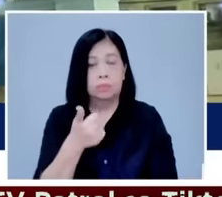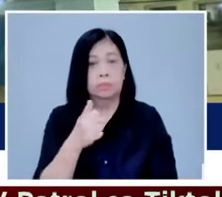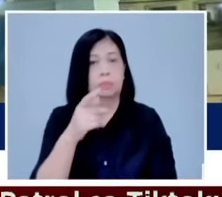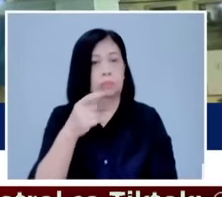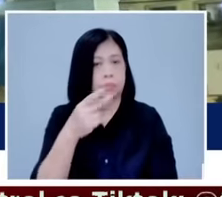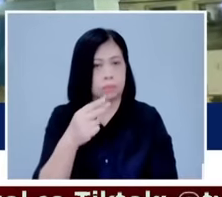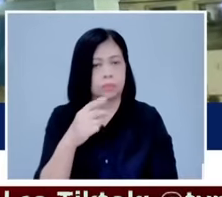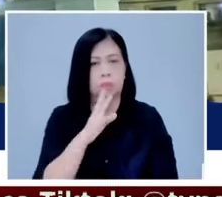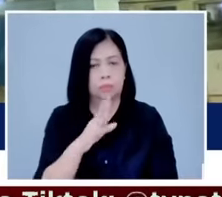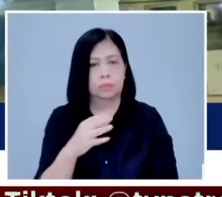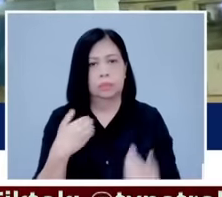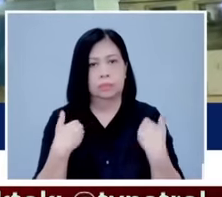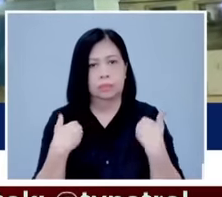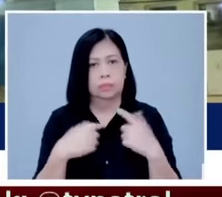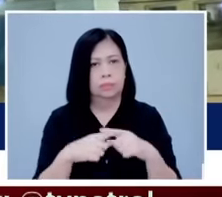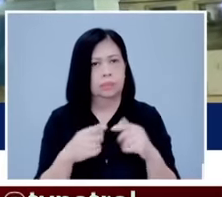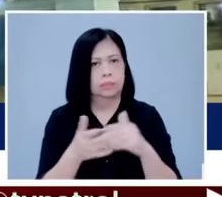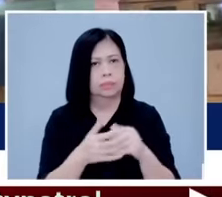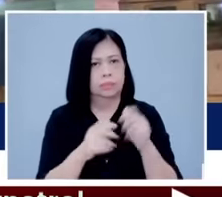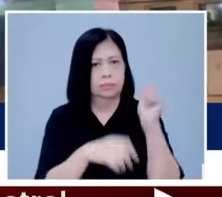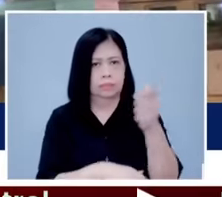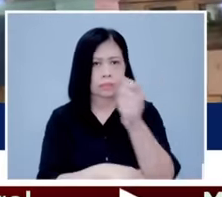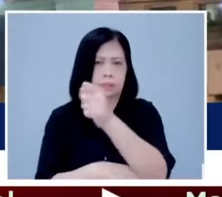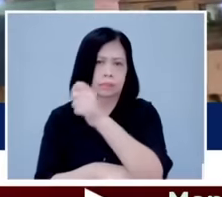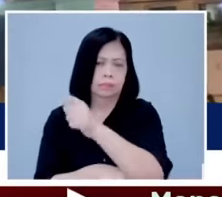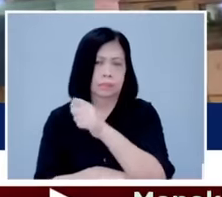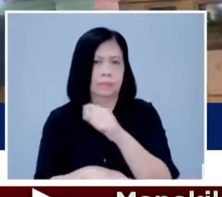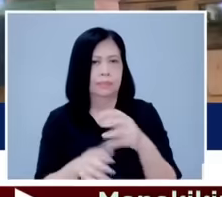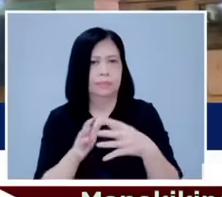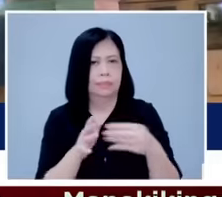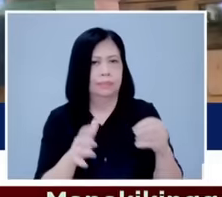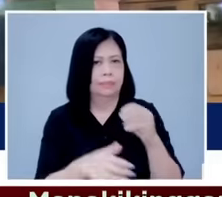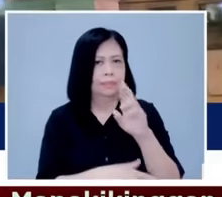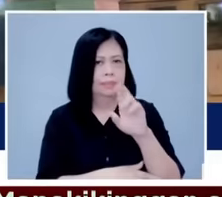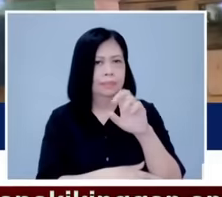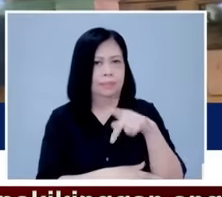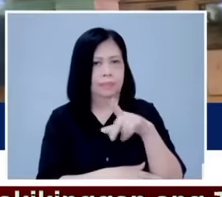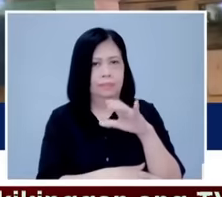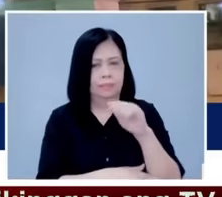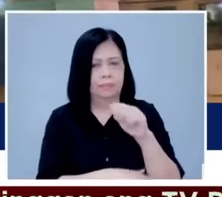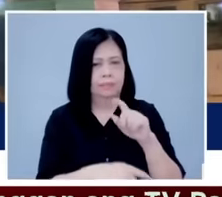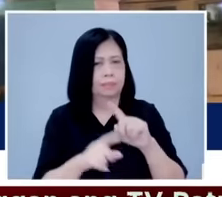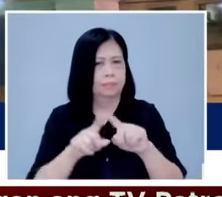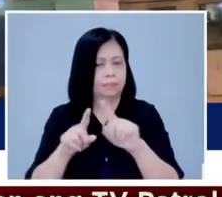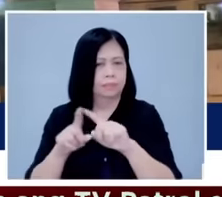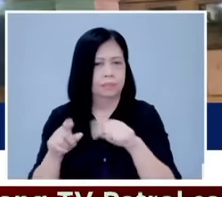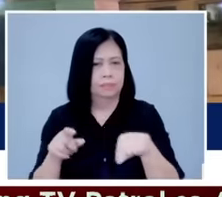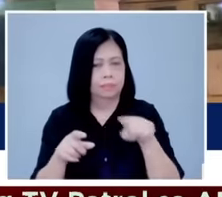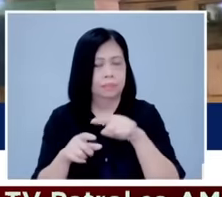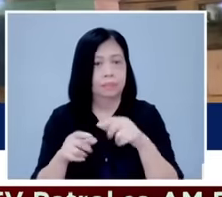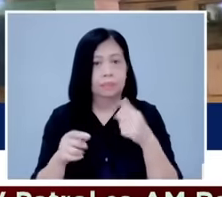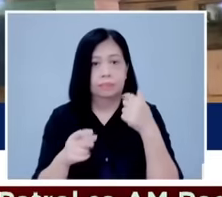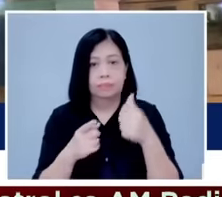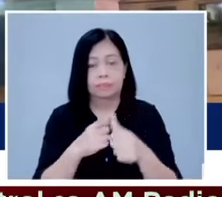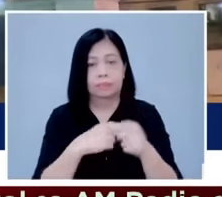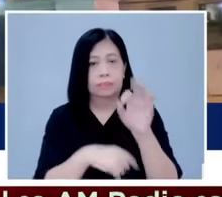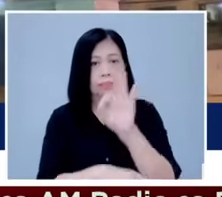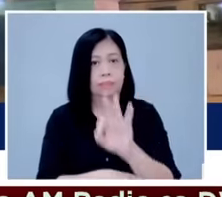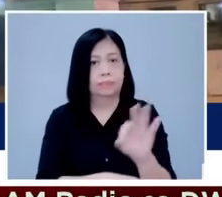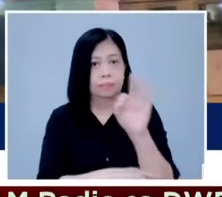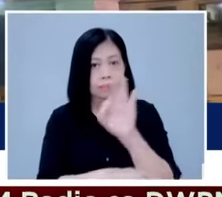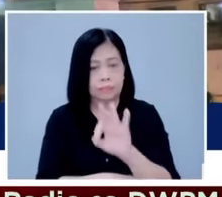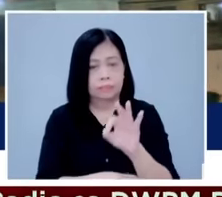ay magkakaroon ulit ng pagbabasbas ng replika ng poong Nazareno at mga estandartes. Samantala, sa unang Biyernes naman ng taon